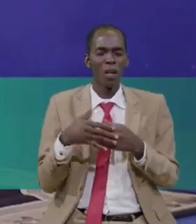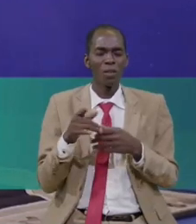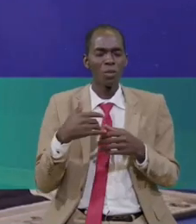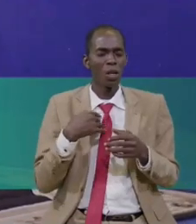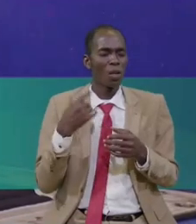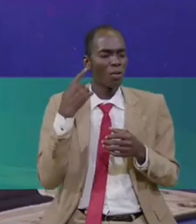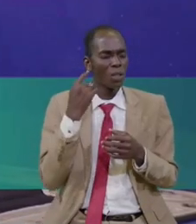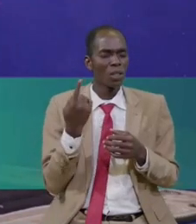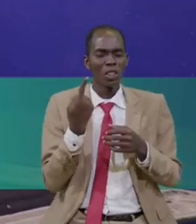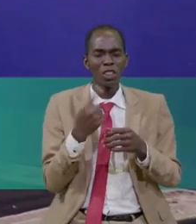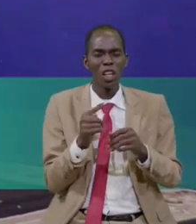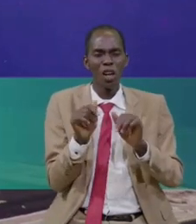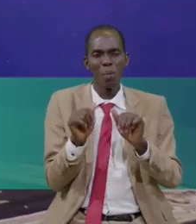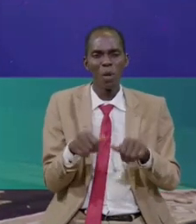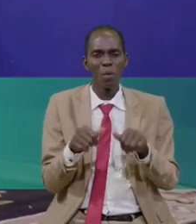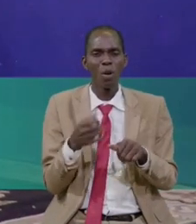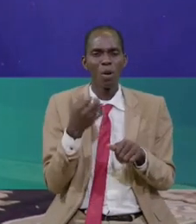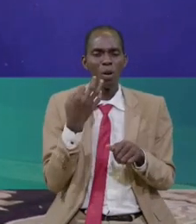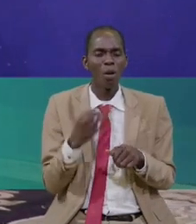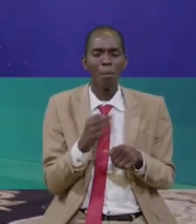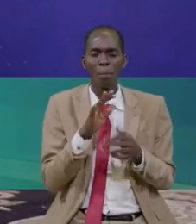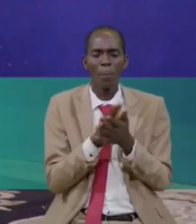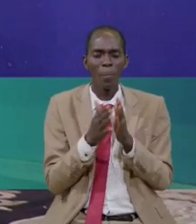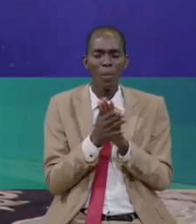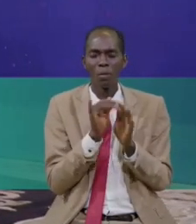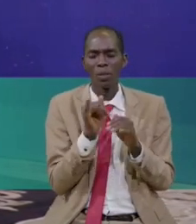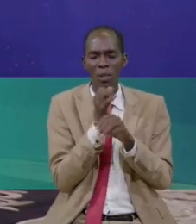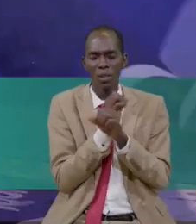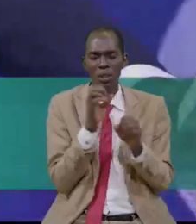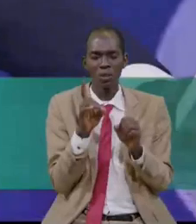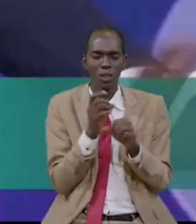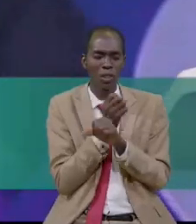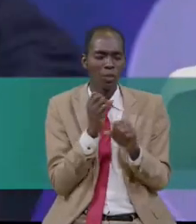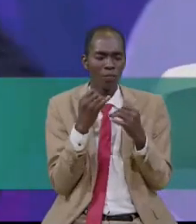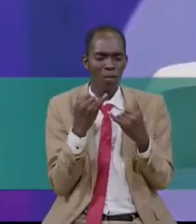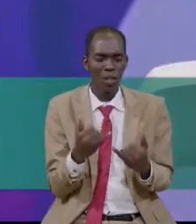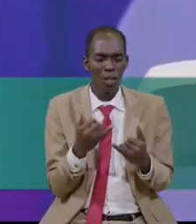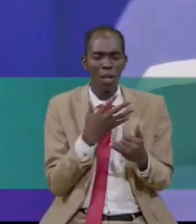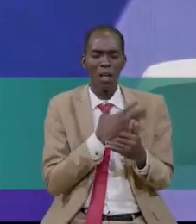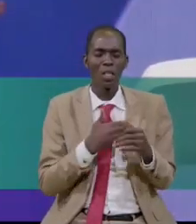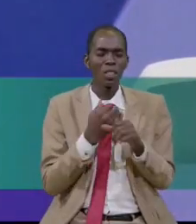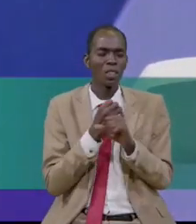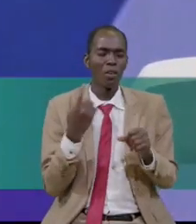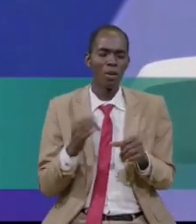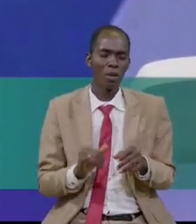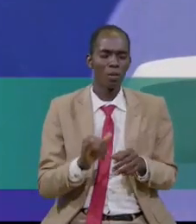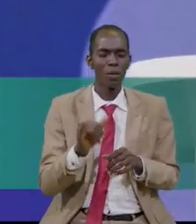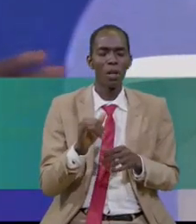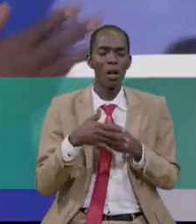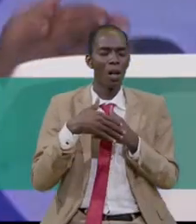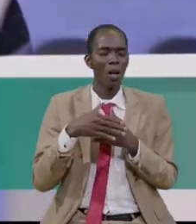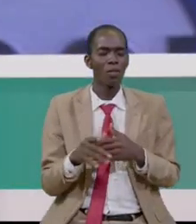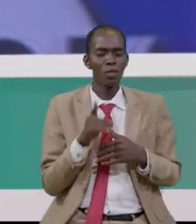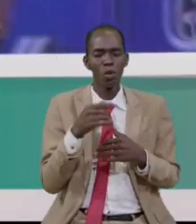après avoir entendu parler des possibilités d'être sauvé maintenant et sauvé pour toujours, après avoir